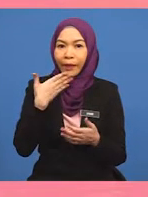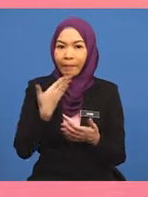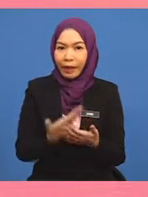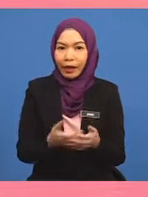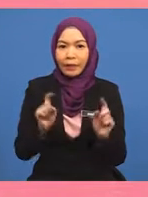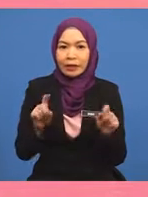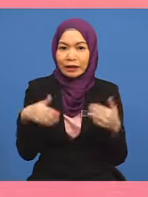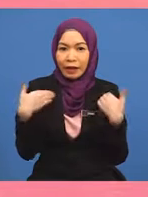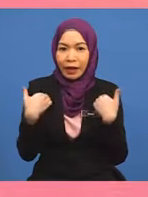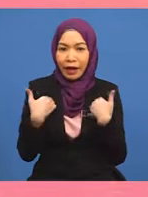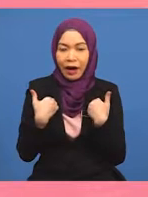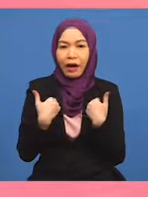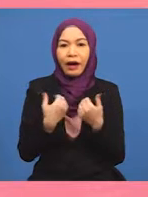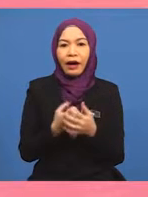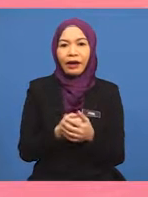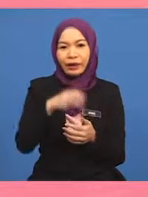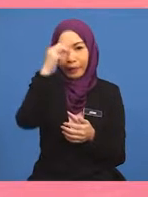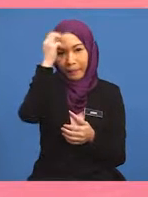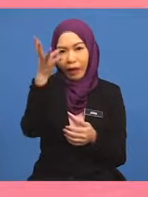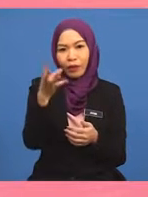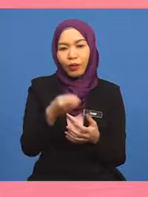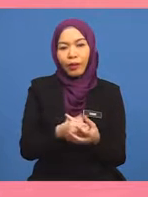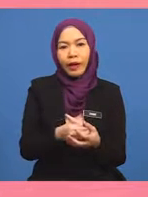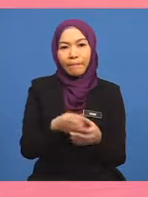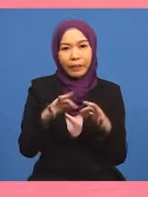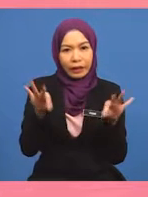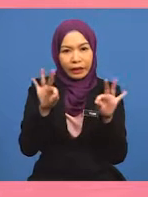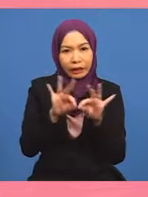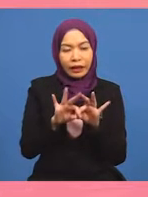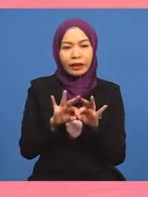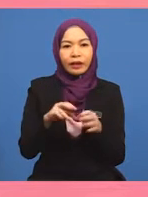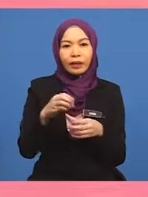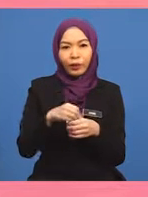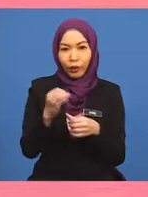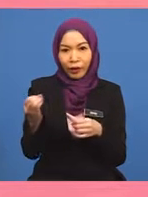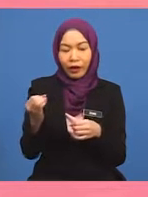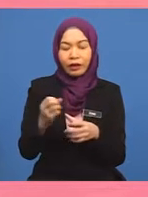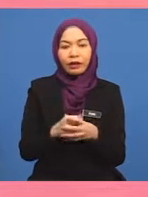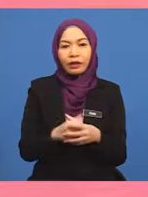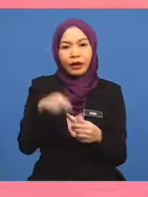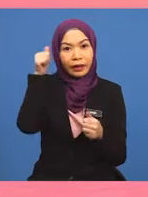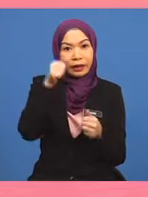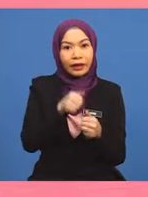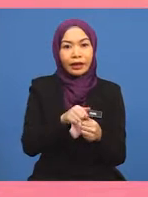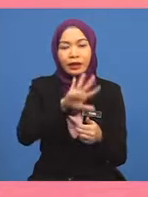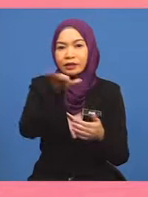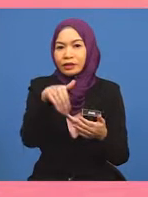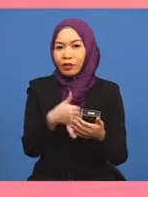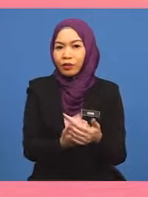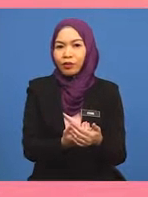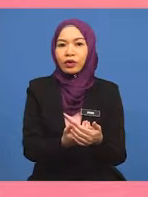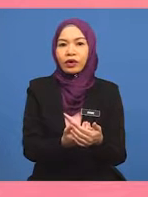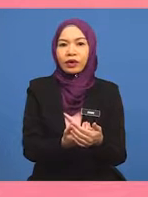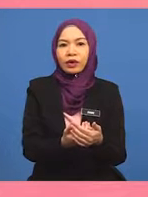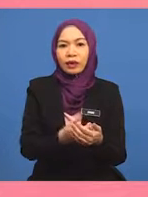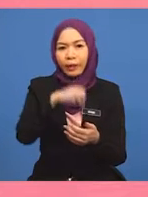semua maklumat penting sesuatu reka bentuk produk. Ingat ya murid-murid, semua